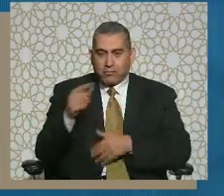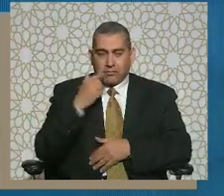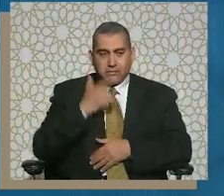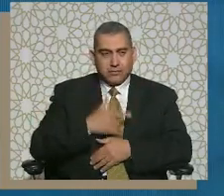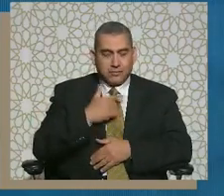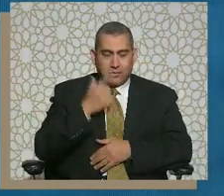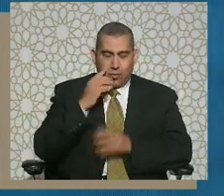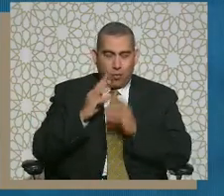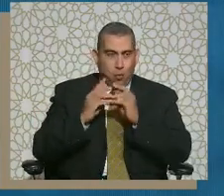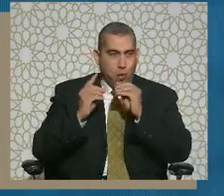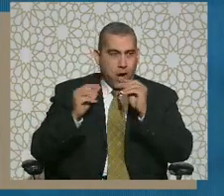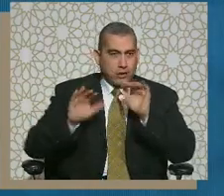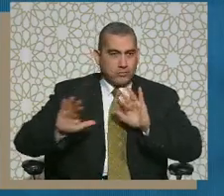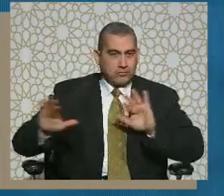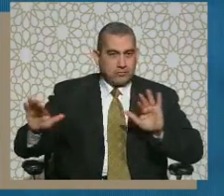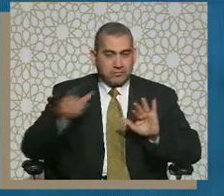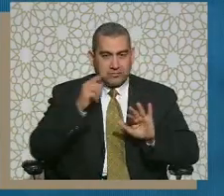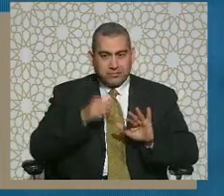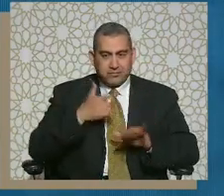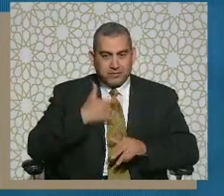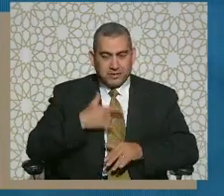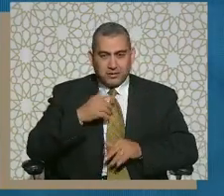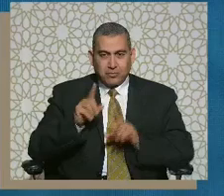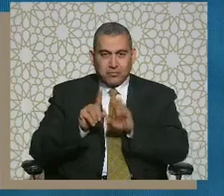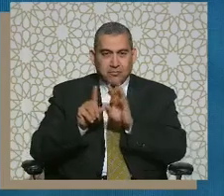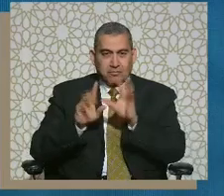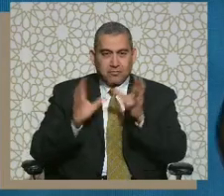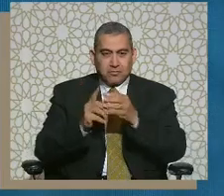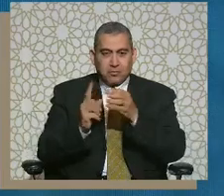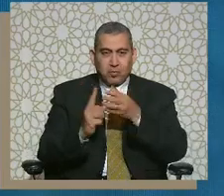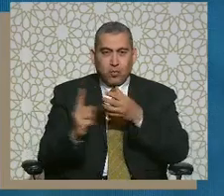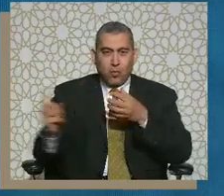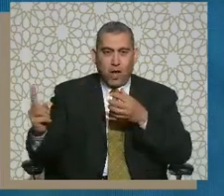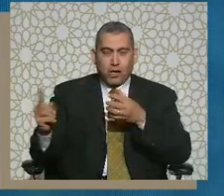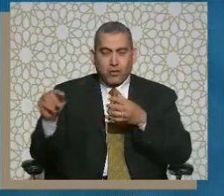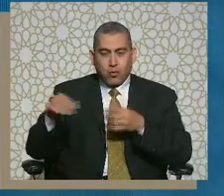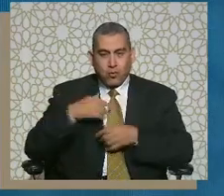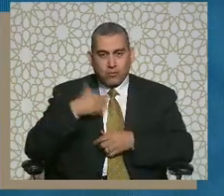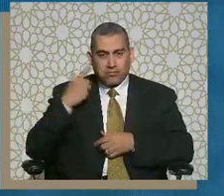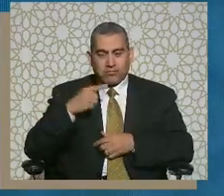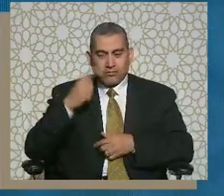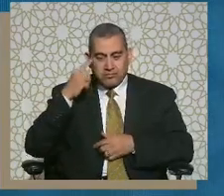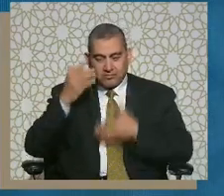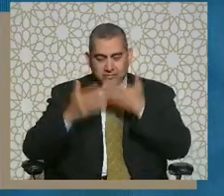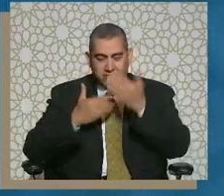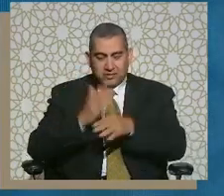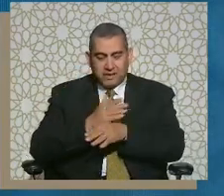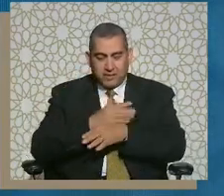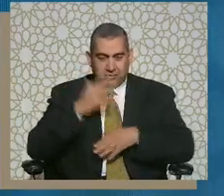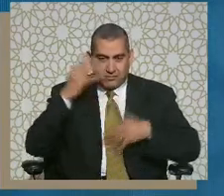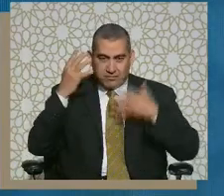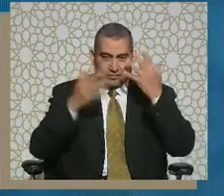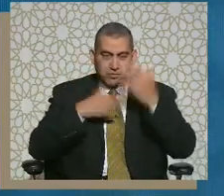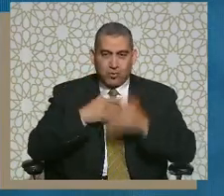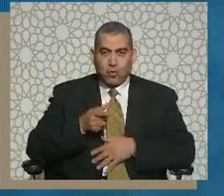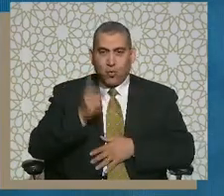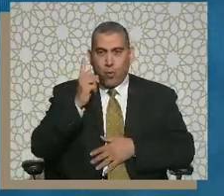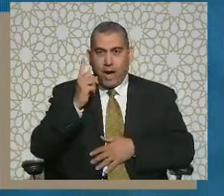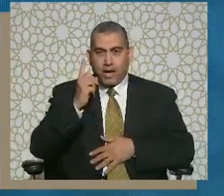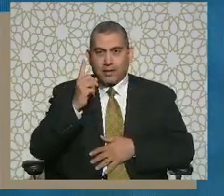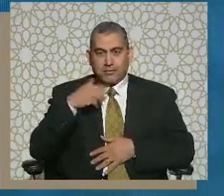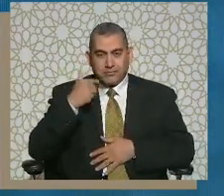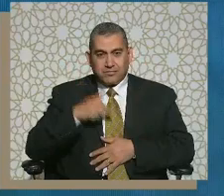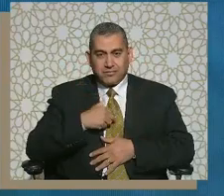بالوحشه بتحسسه ان هو انعزل عنهم وهو بيقعد يعاني لغايه ما يختار هو ذب